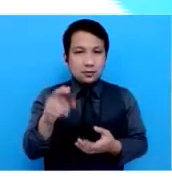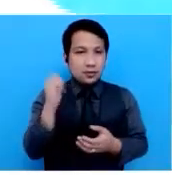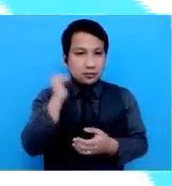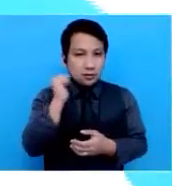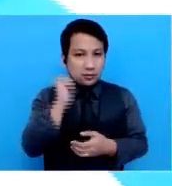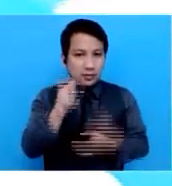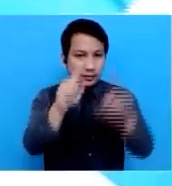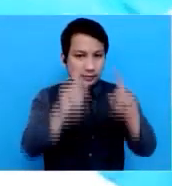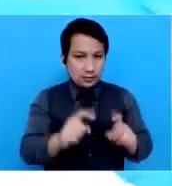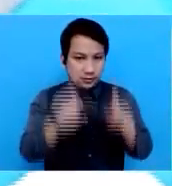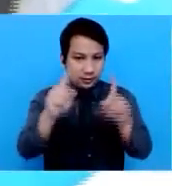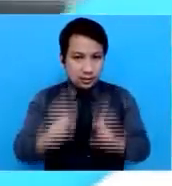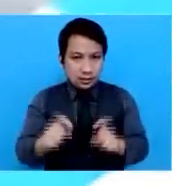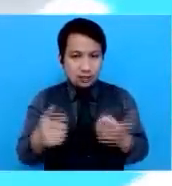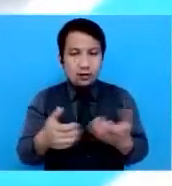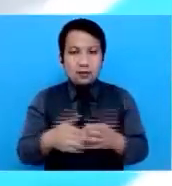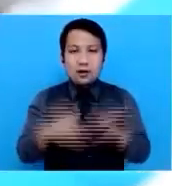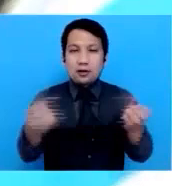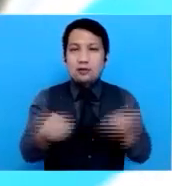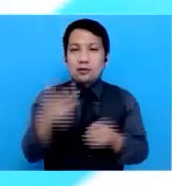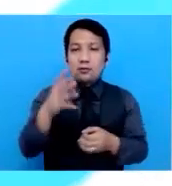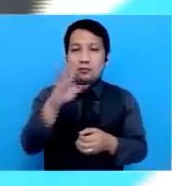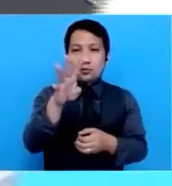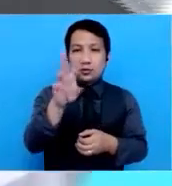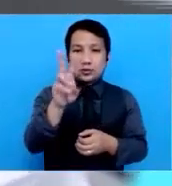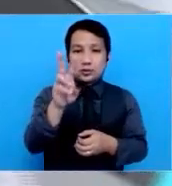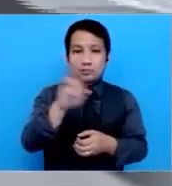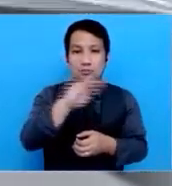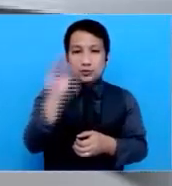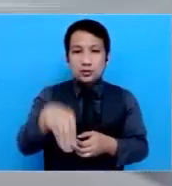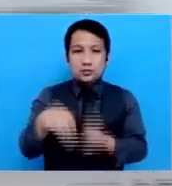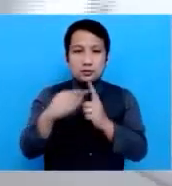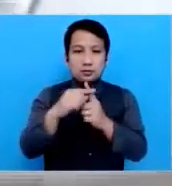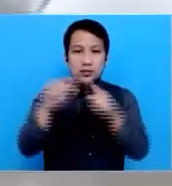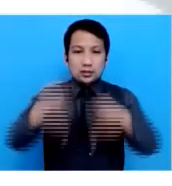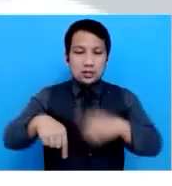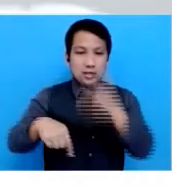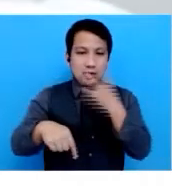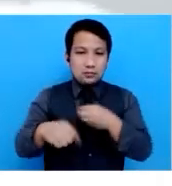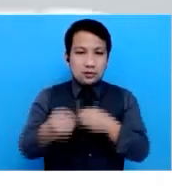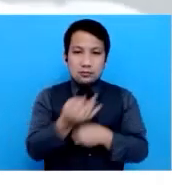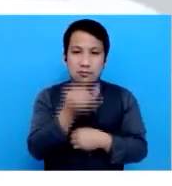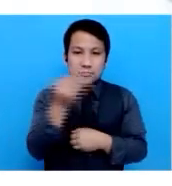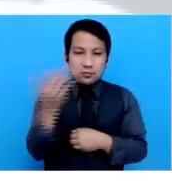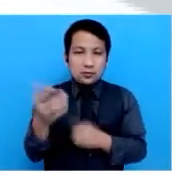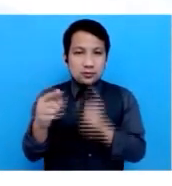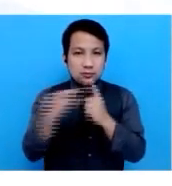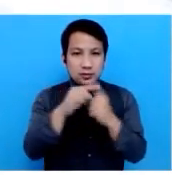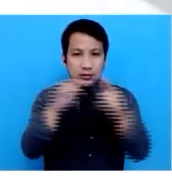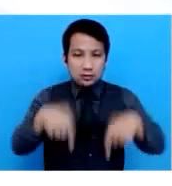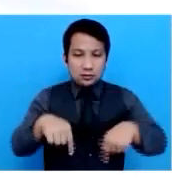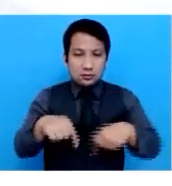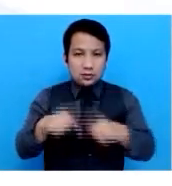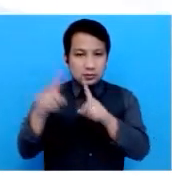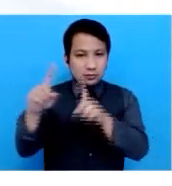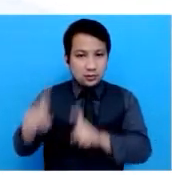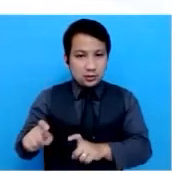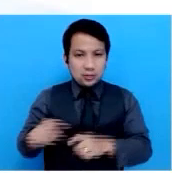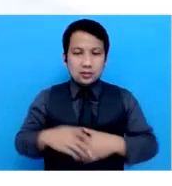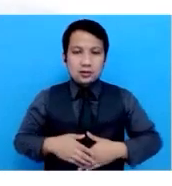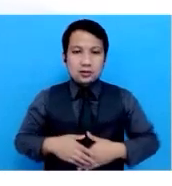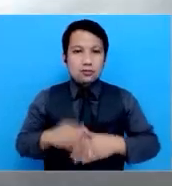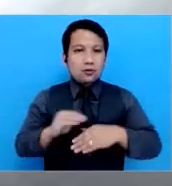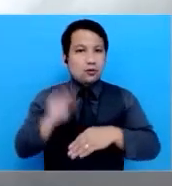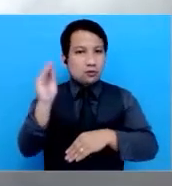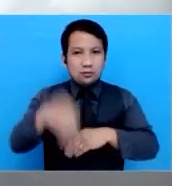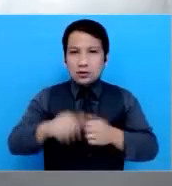testing. Sa ngayon, umabot na sa 46% ang positivity rate o yung bilang ng mga nagpopositibo sa mga tinetest. Sobrang layo